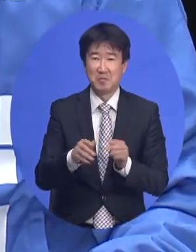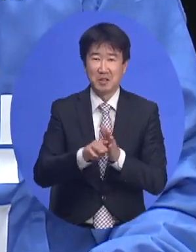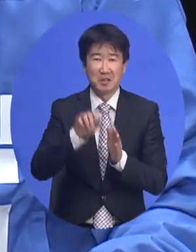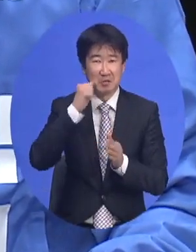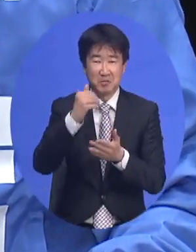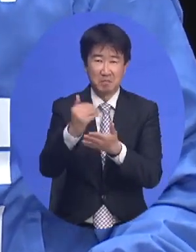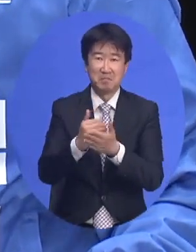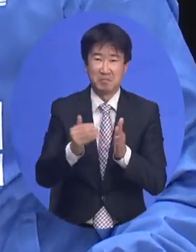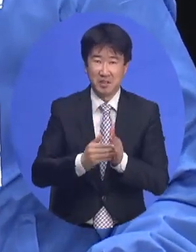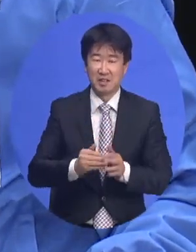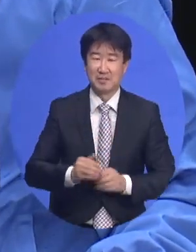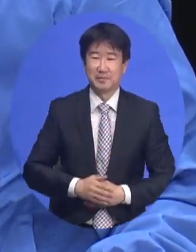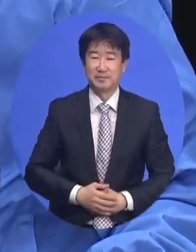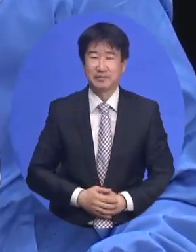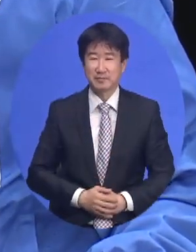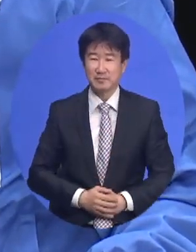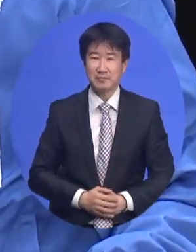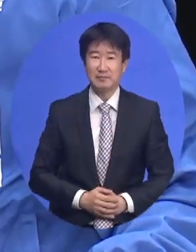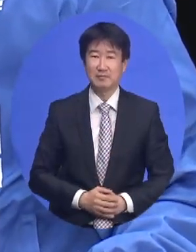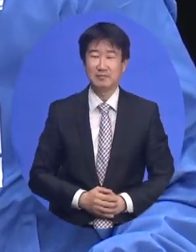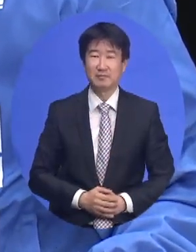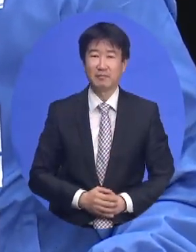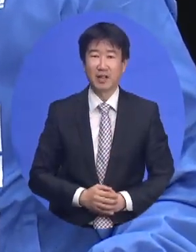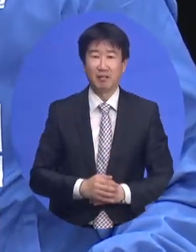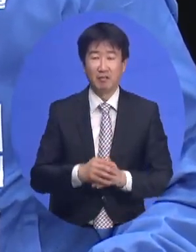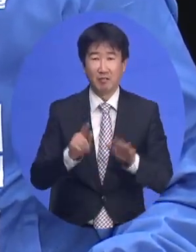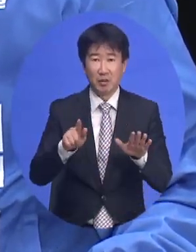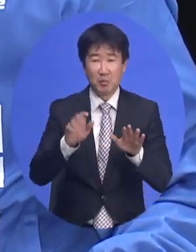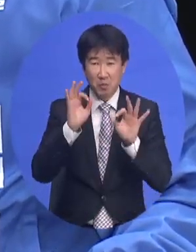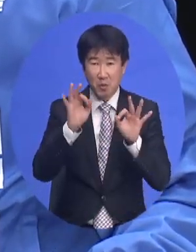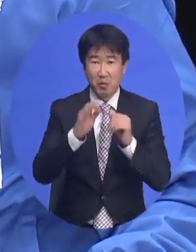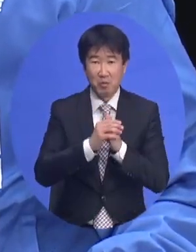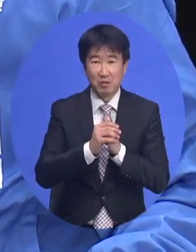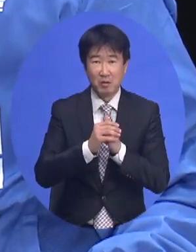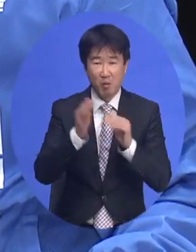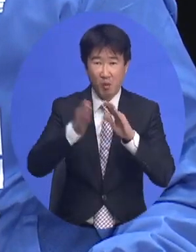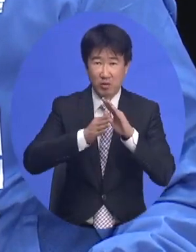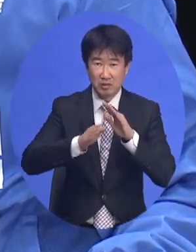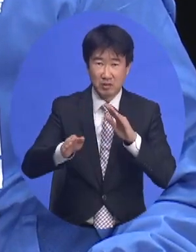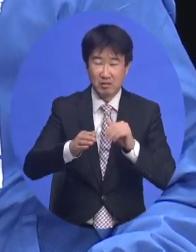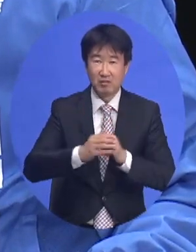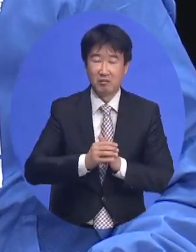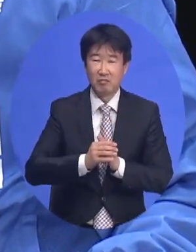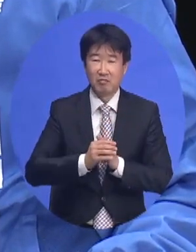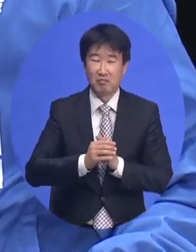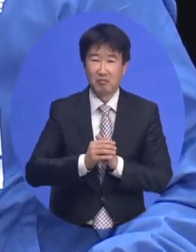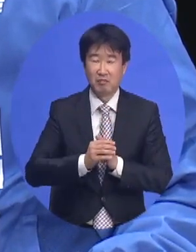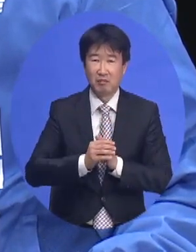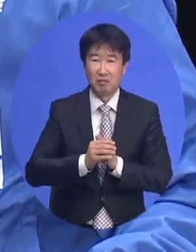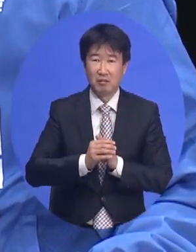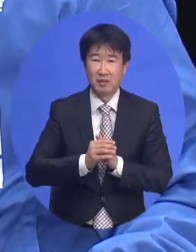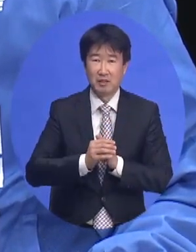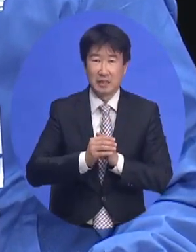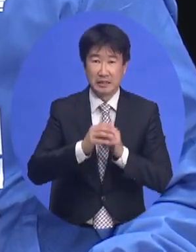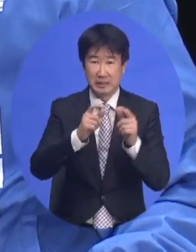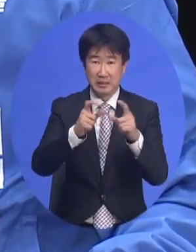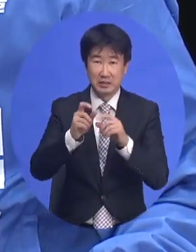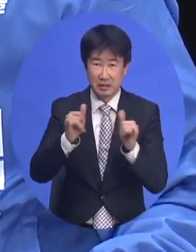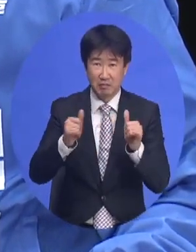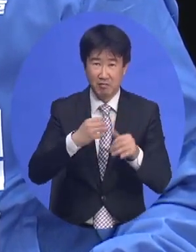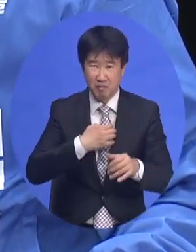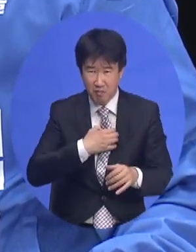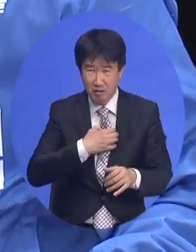하시더라고요. 이거 객관적으로 혹은 공정하게 그 지역 주민들